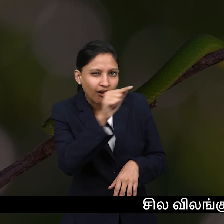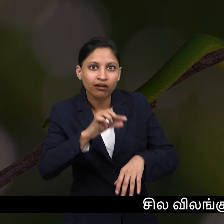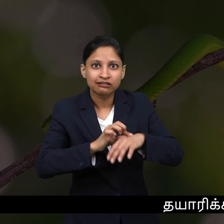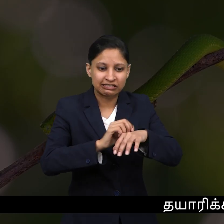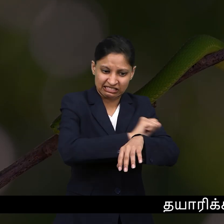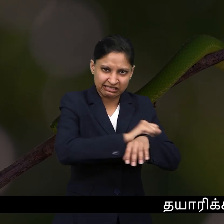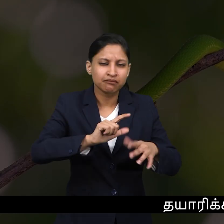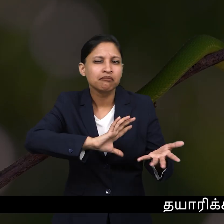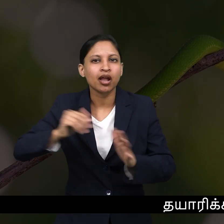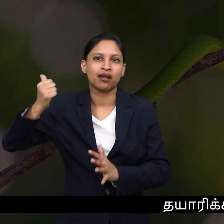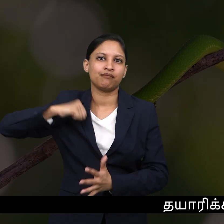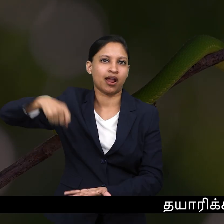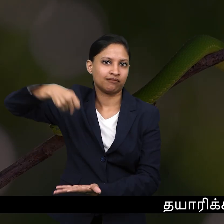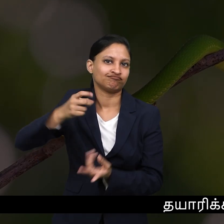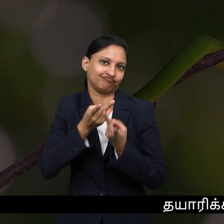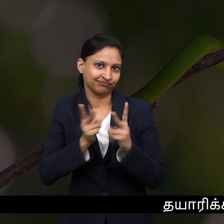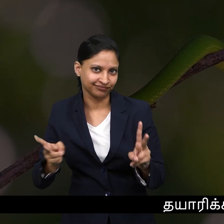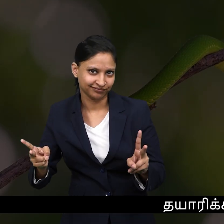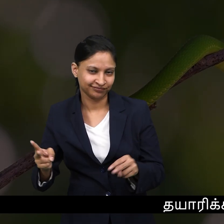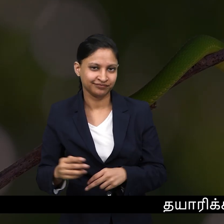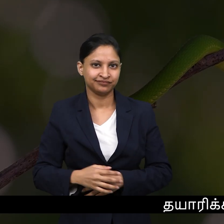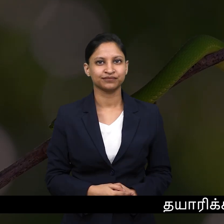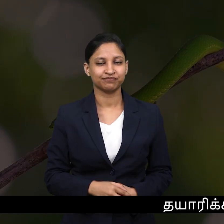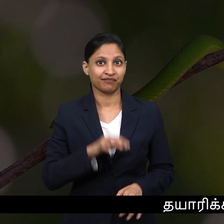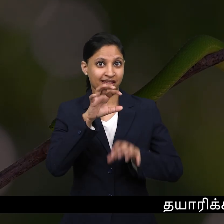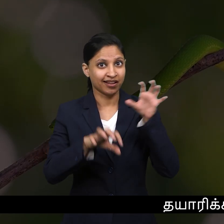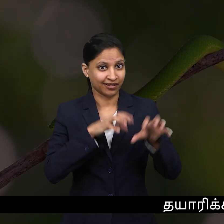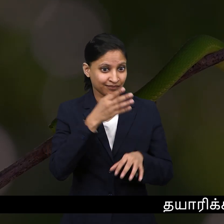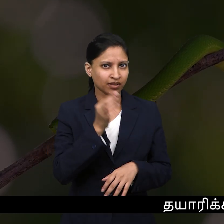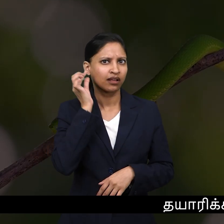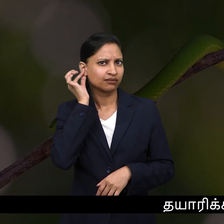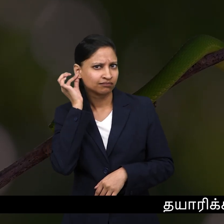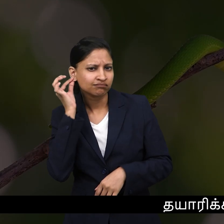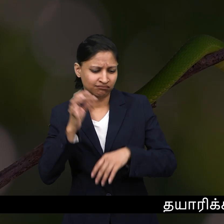விலங்குகளின் தோல் பைகள் தயாரிக்க பயன்படுகிறது.